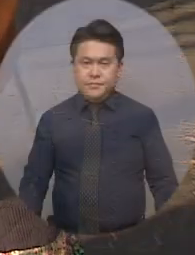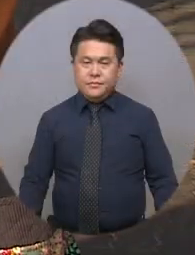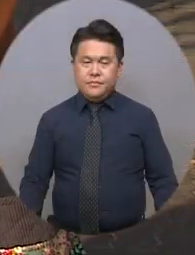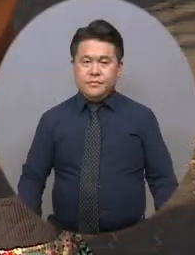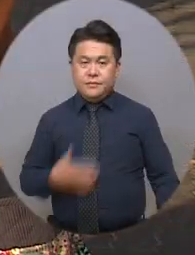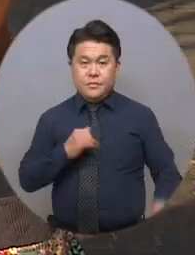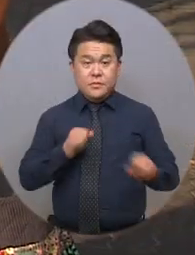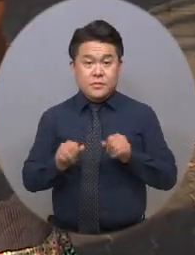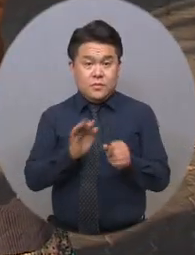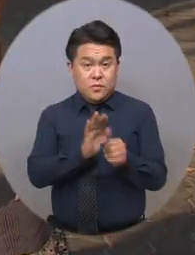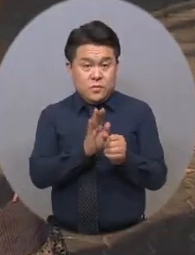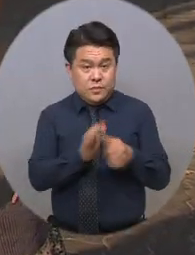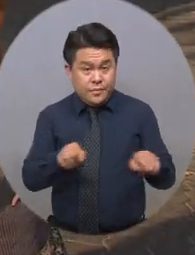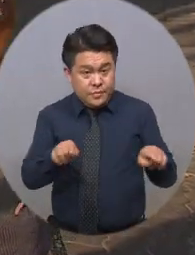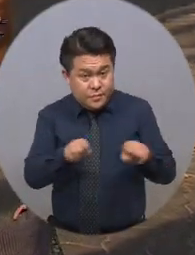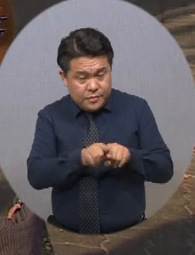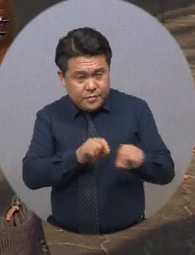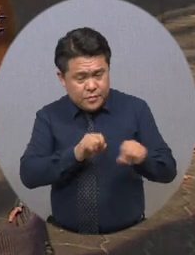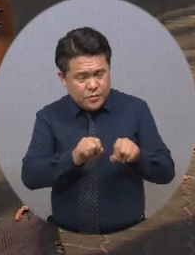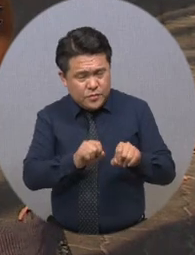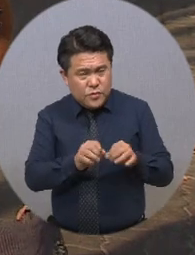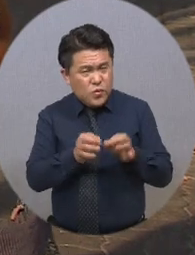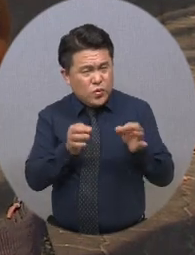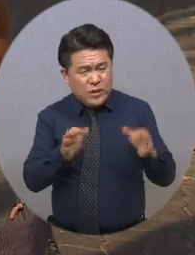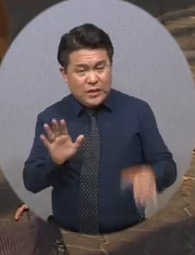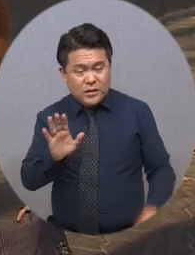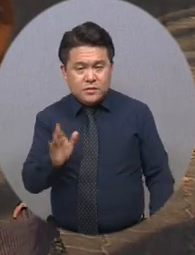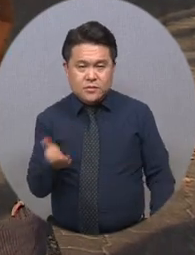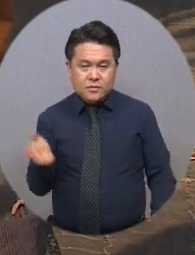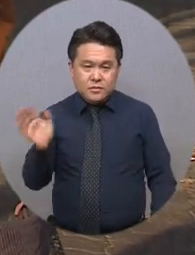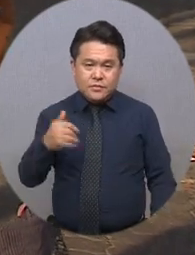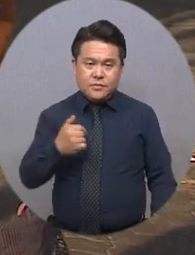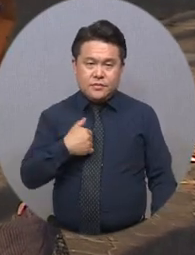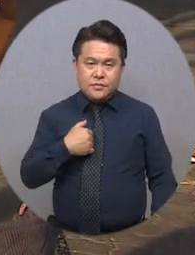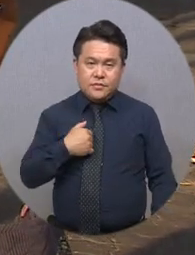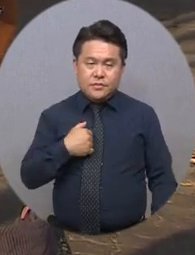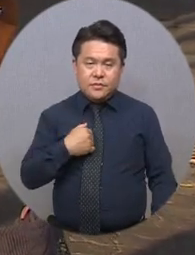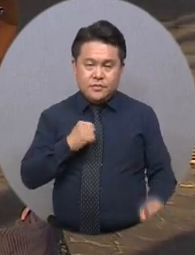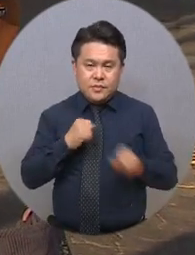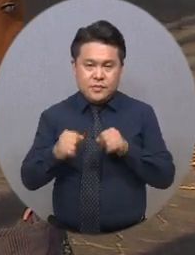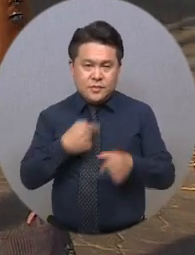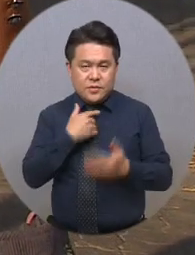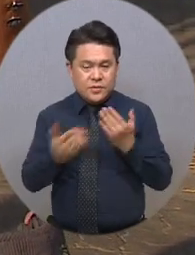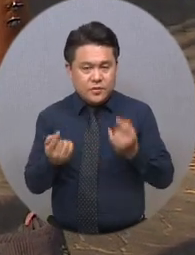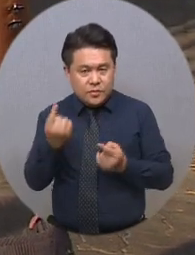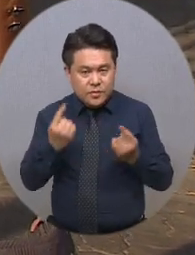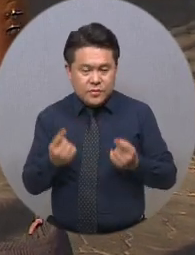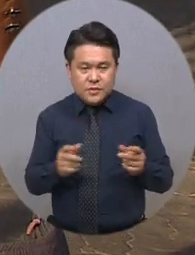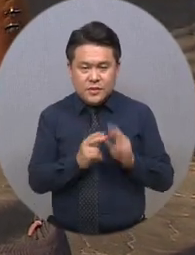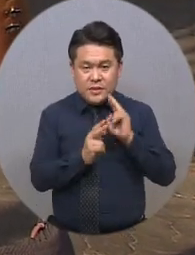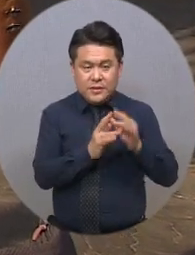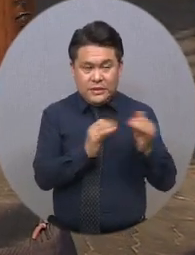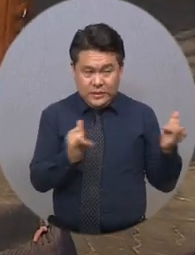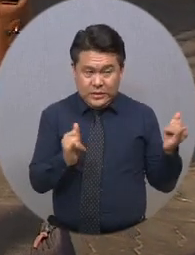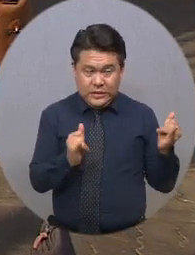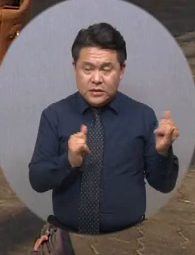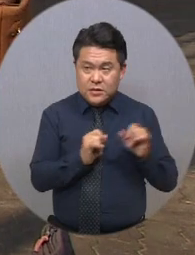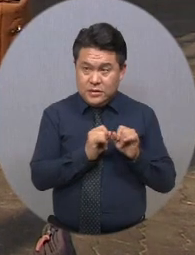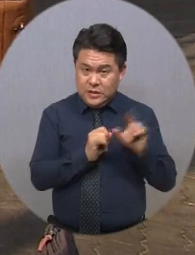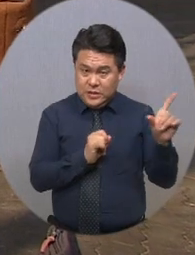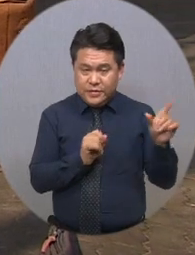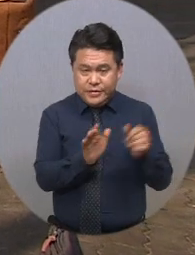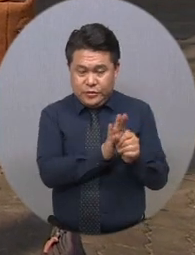제가 활동 구조를 한 게 그렇게 오래되진 않았지만 저는 한 연수에 비해서는 거의 중증 장애인을 많이